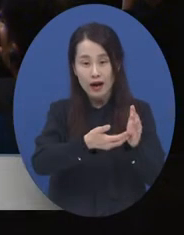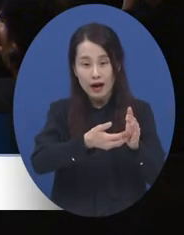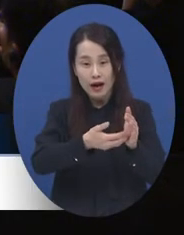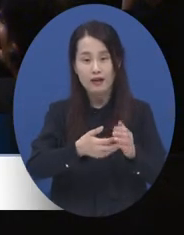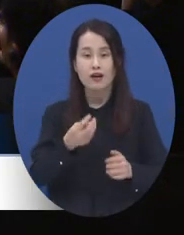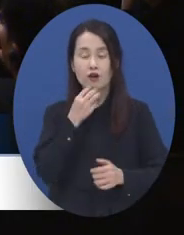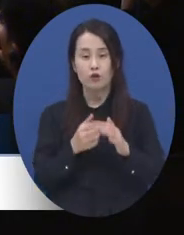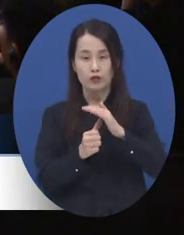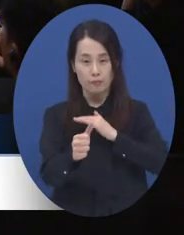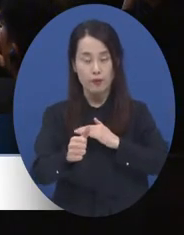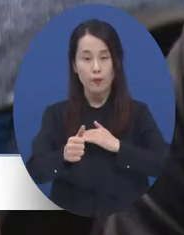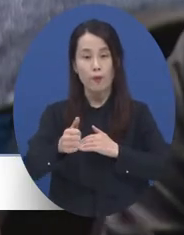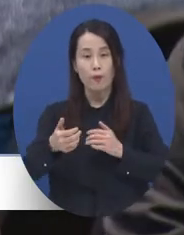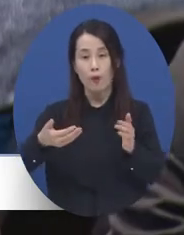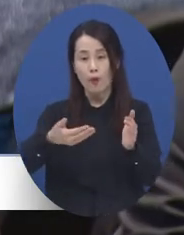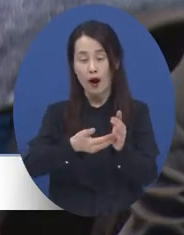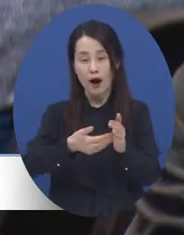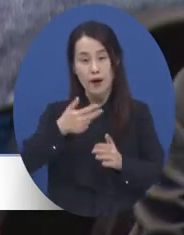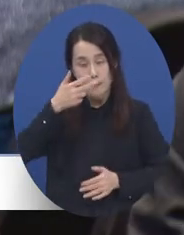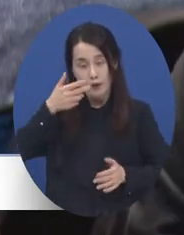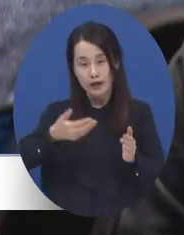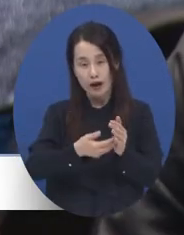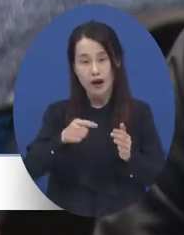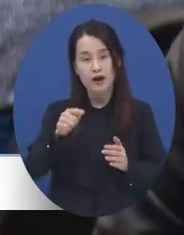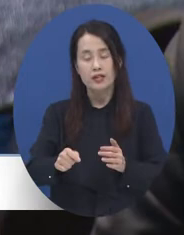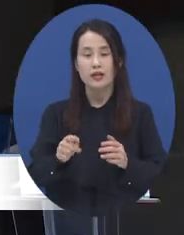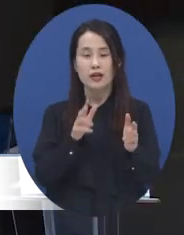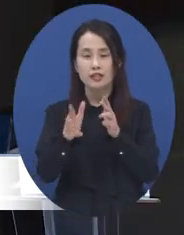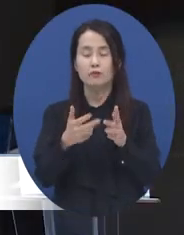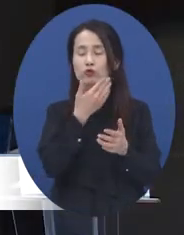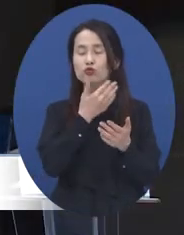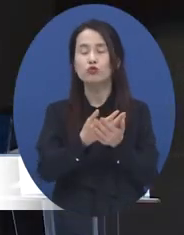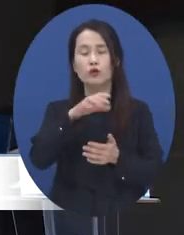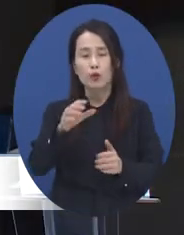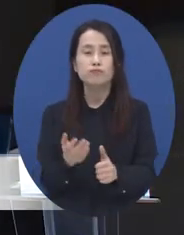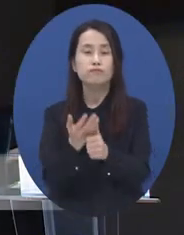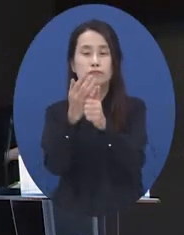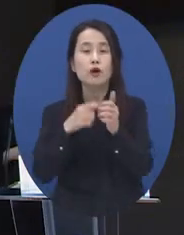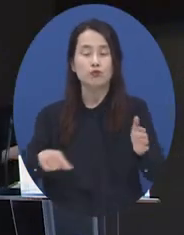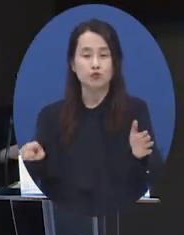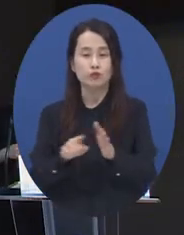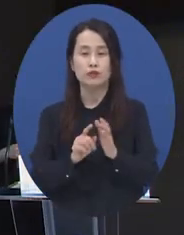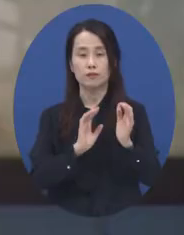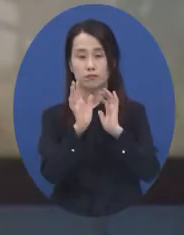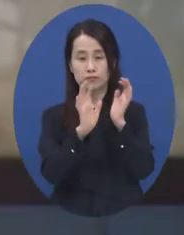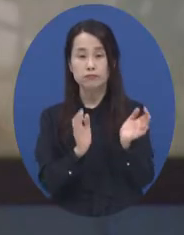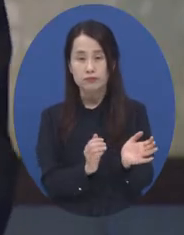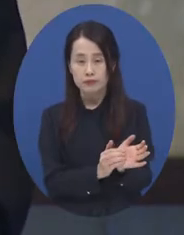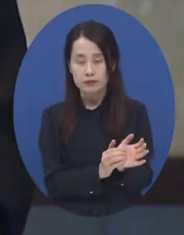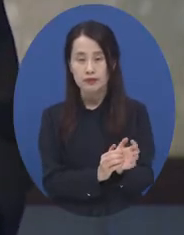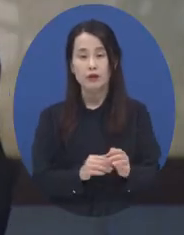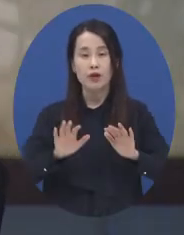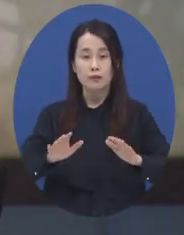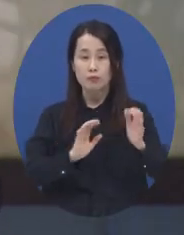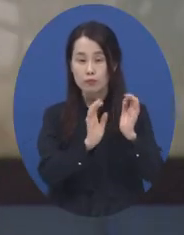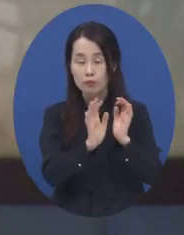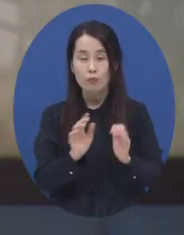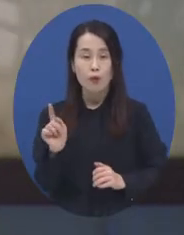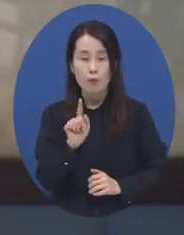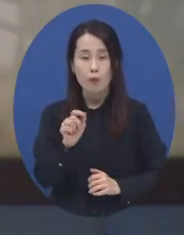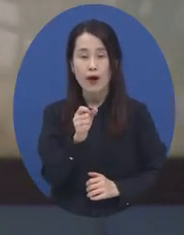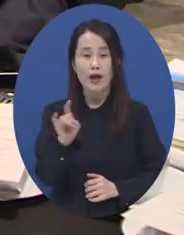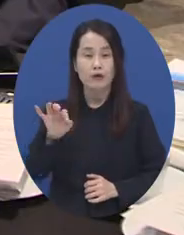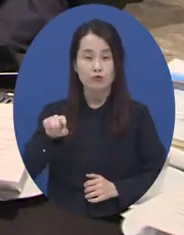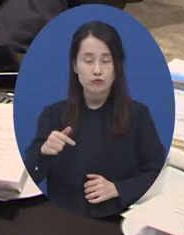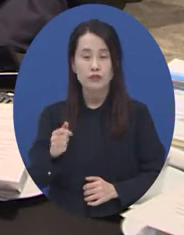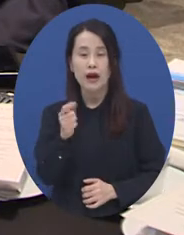경기도 대표항만인 평택항을 콜드체인 사업의 중심지로 키우기 위한 포럼이 열렸습니다. 이번 포럼에는 해운,